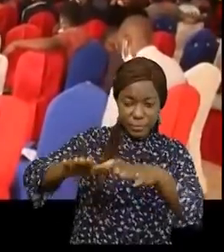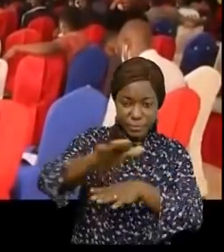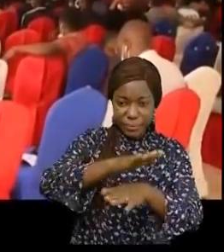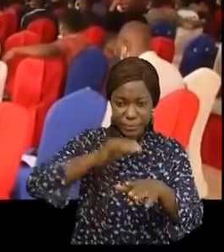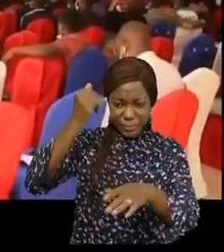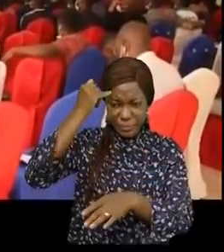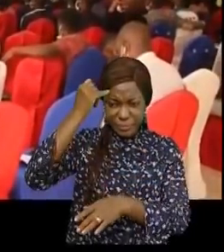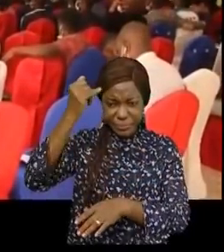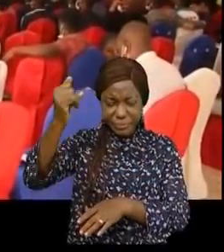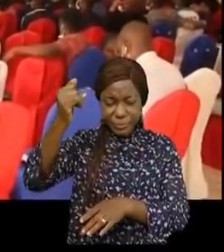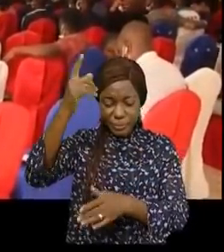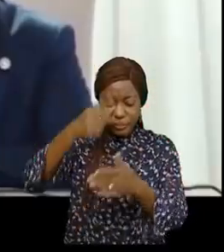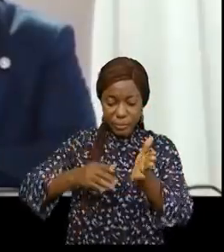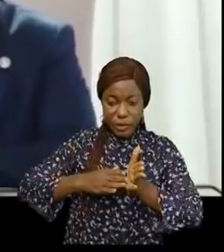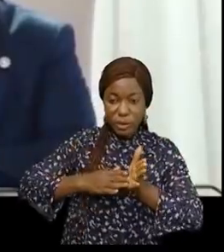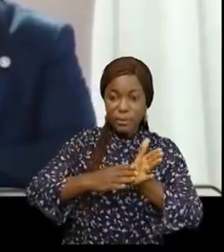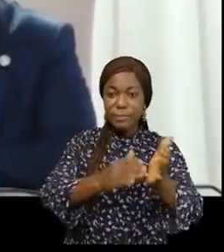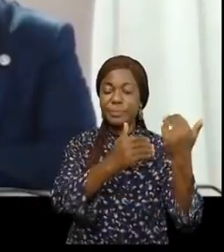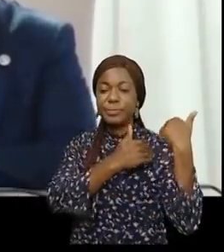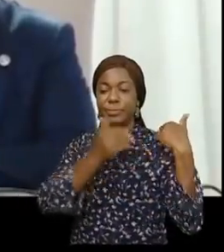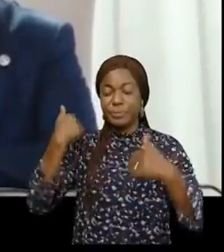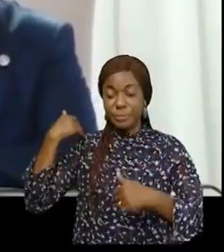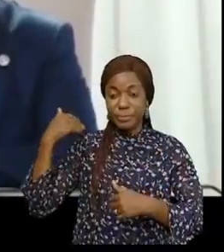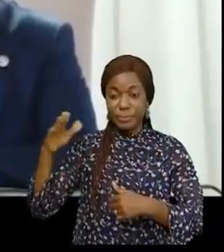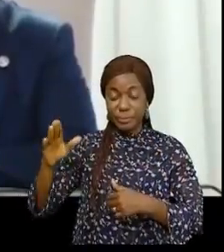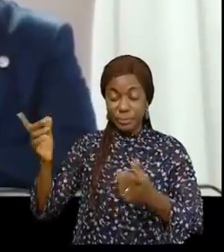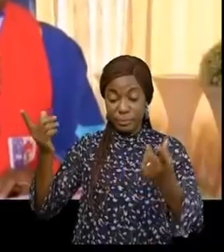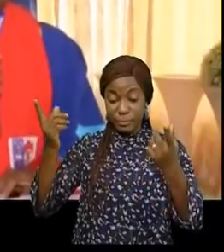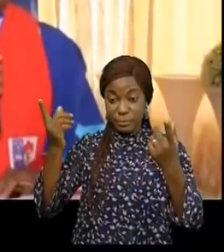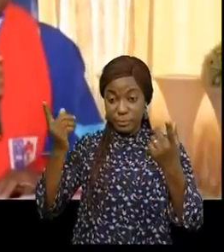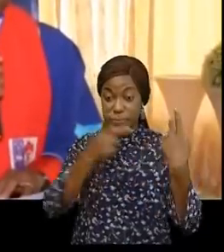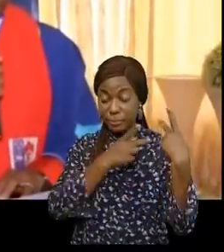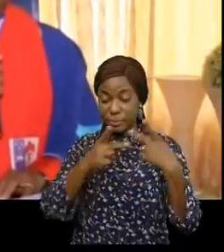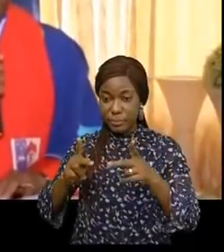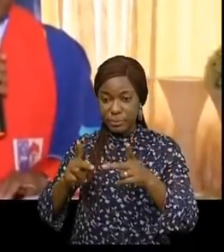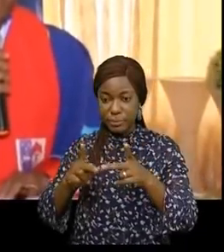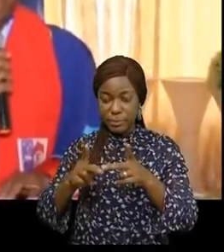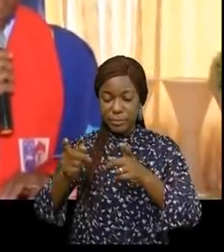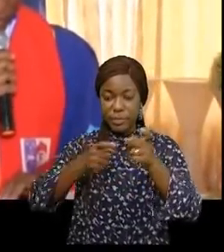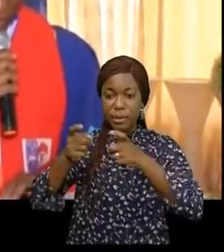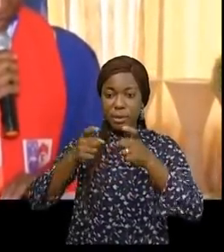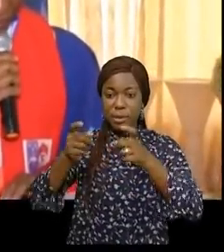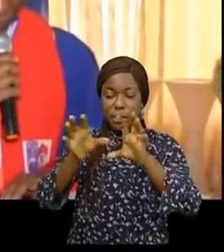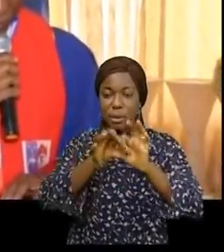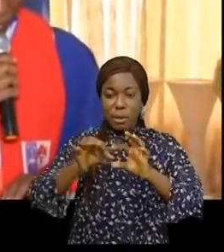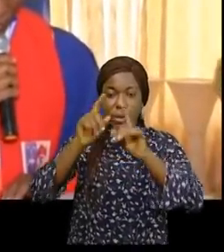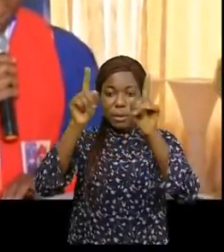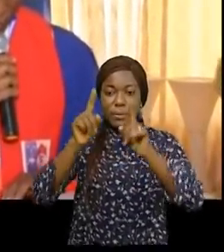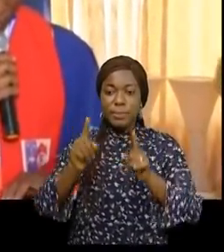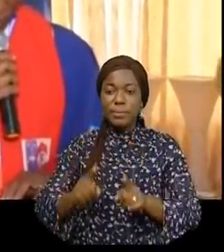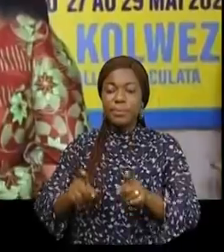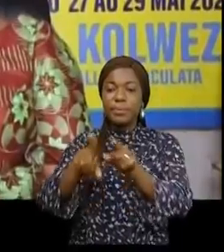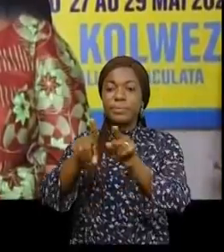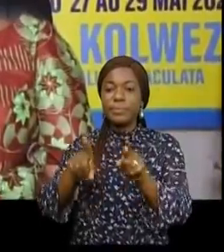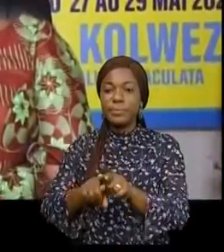principal étant d'accompagner le chef de l'État durant son mandat à la tête de l'Union africaine. Le recteur de l'université de Lubumbashi a également remercié le gouverneur